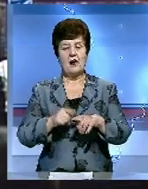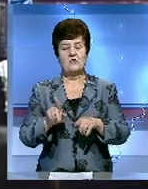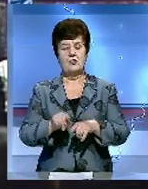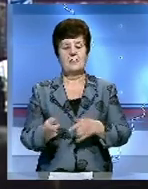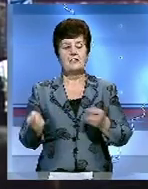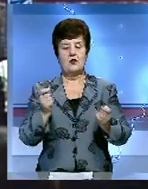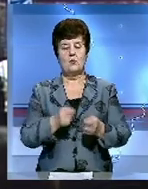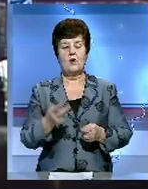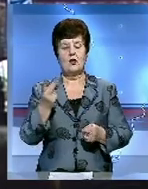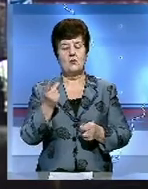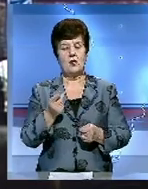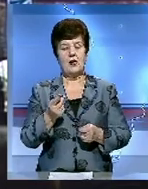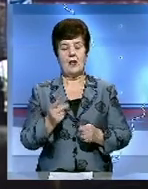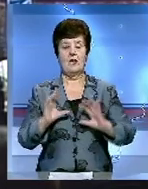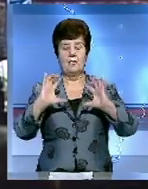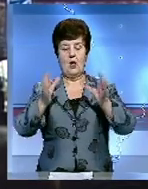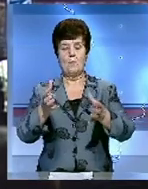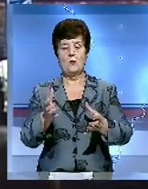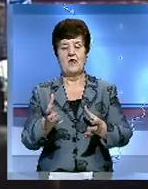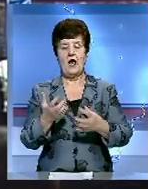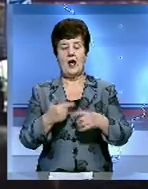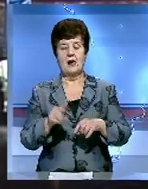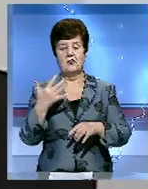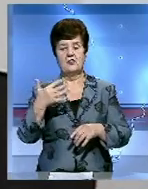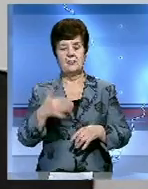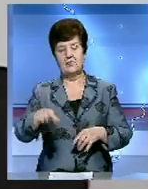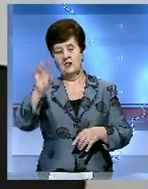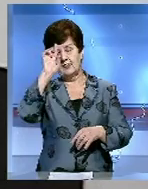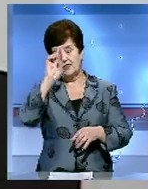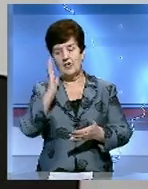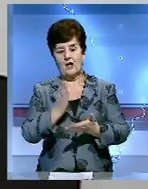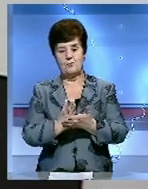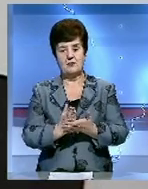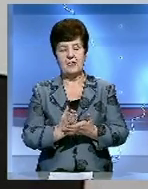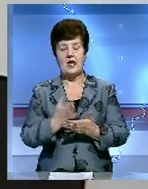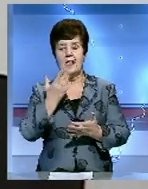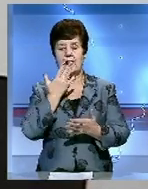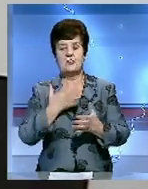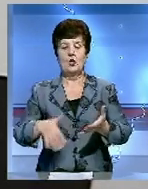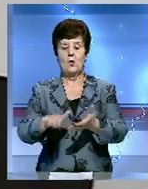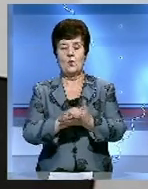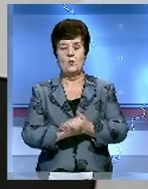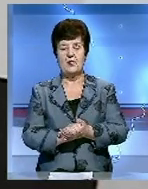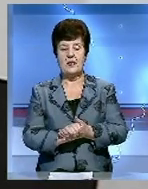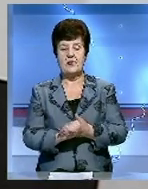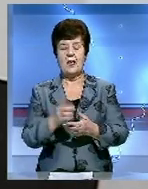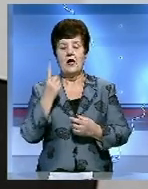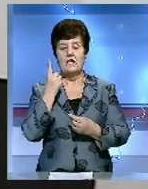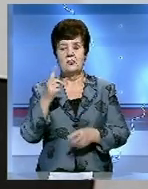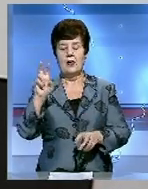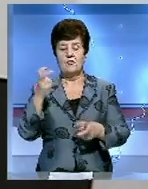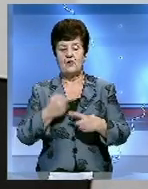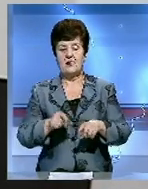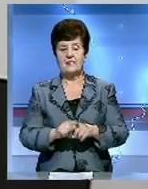doilea război mondial, 52 de țări au adoptat Carta Națiunilor Unite. Articolul 1 din această carte